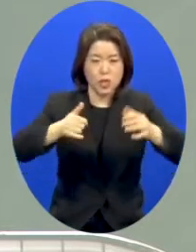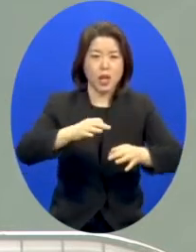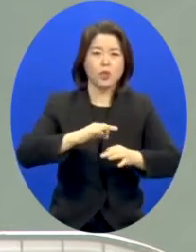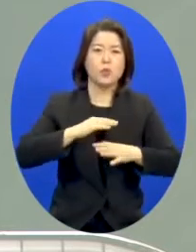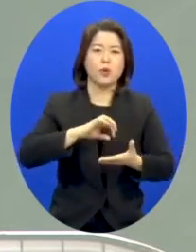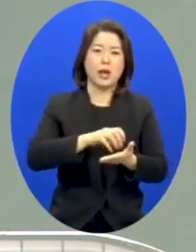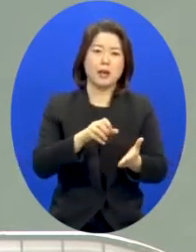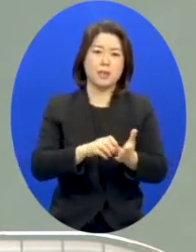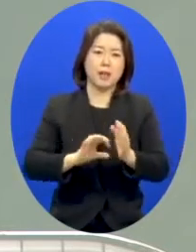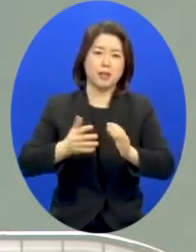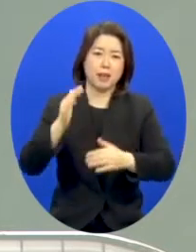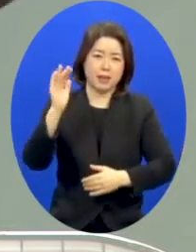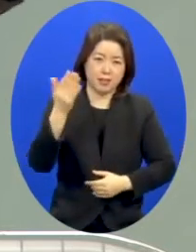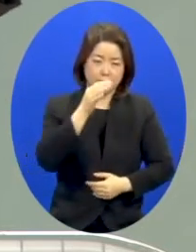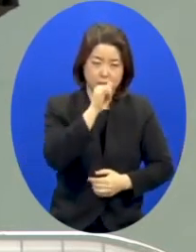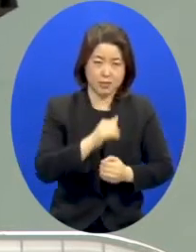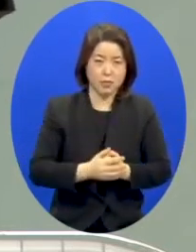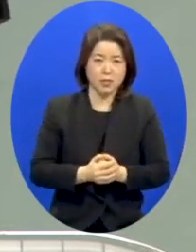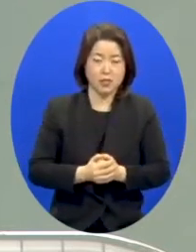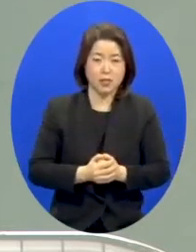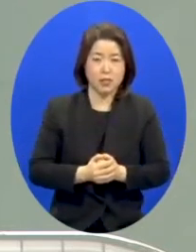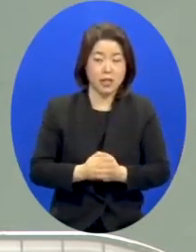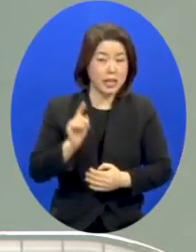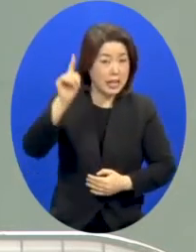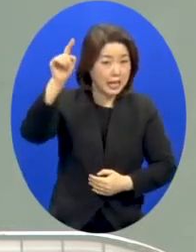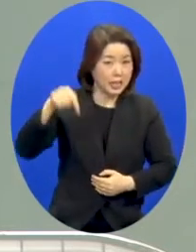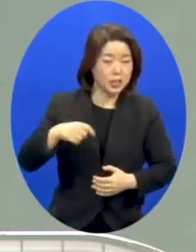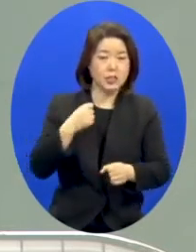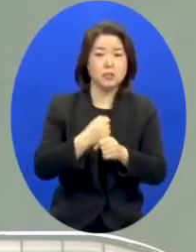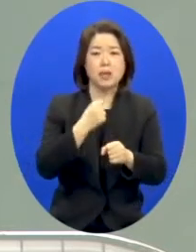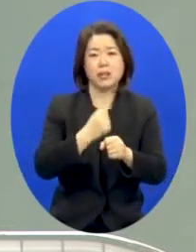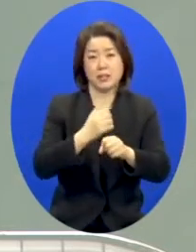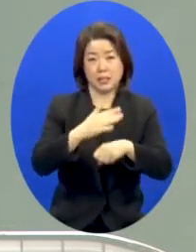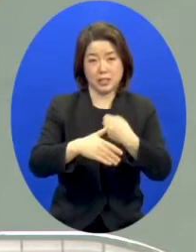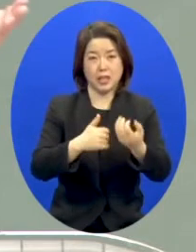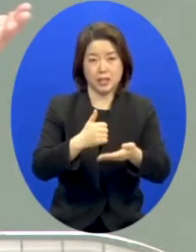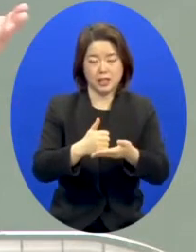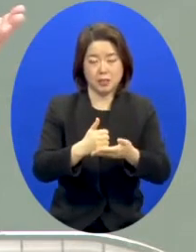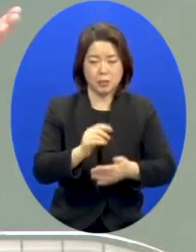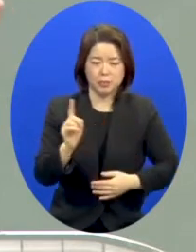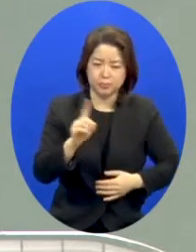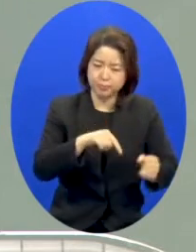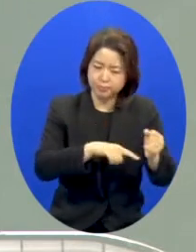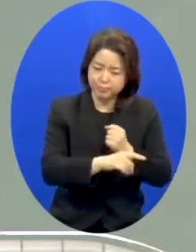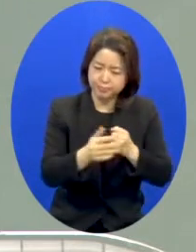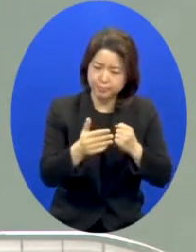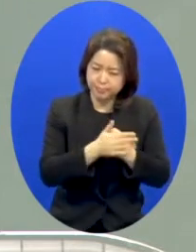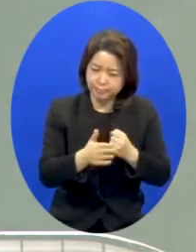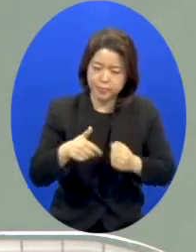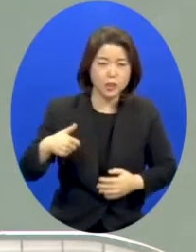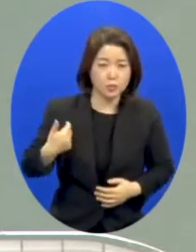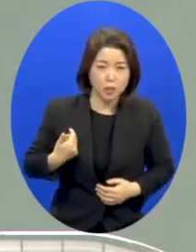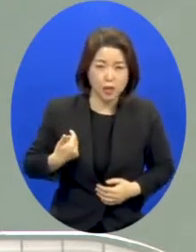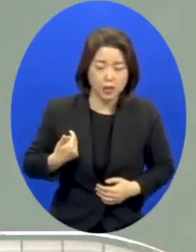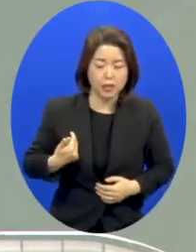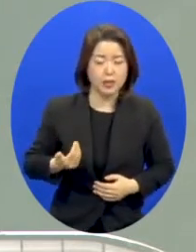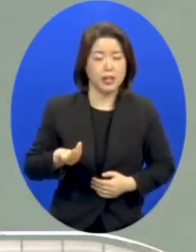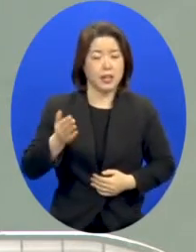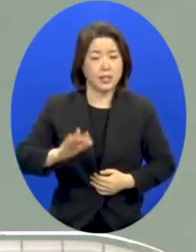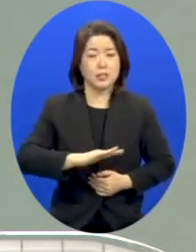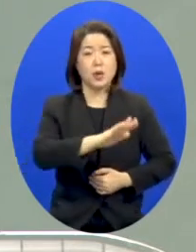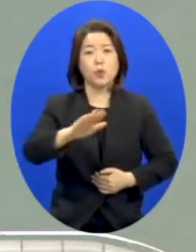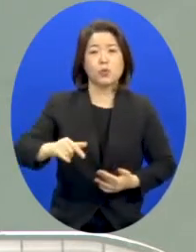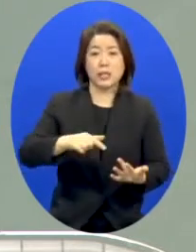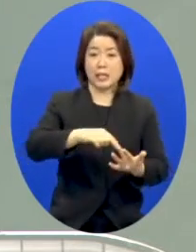우리 민족은 천지를 지으신 하나님이 무슨 이유인지는 알 수 없지만 우리를 택하시고